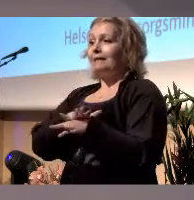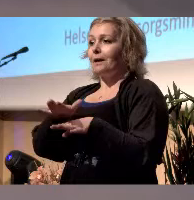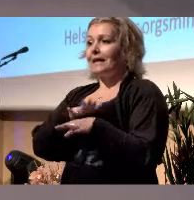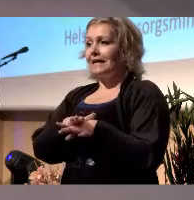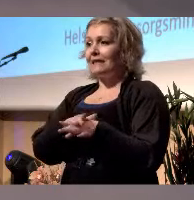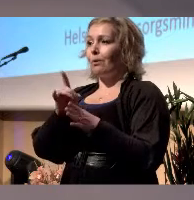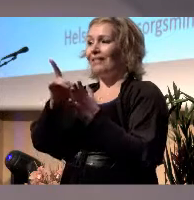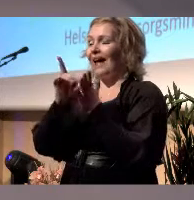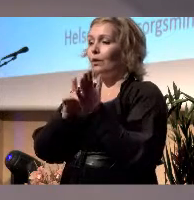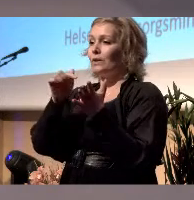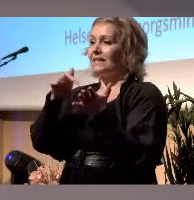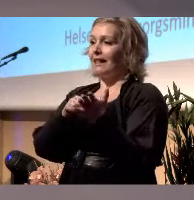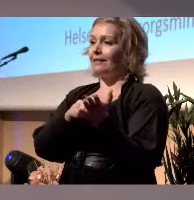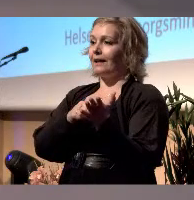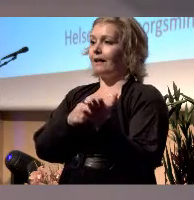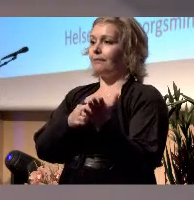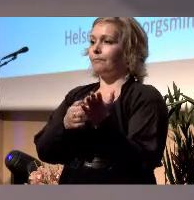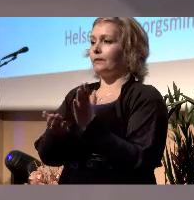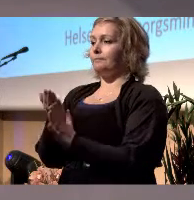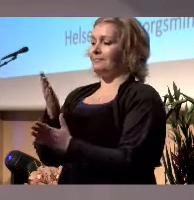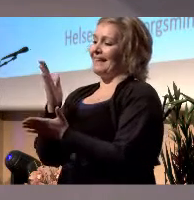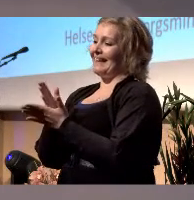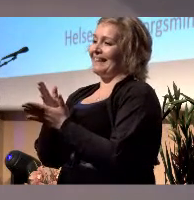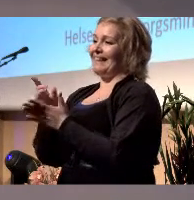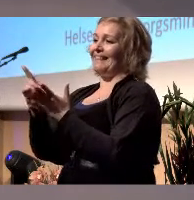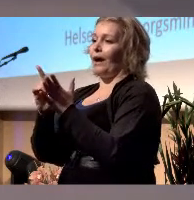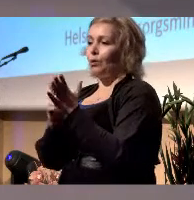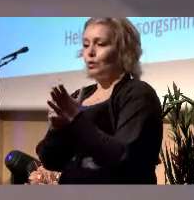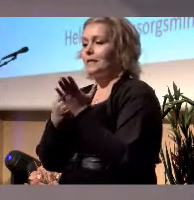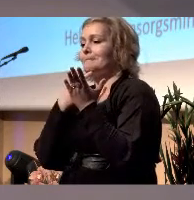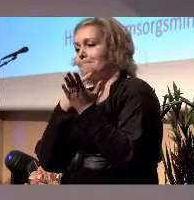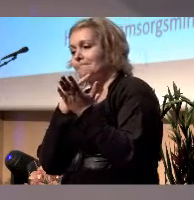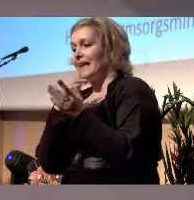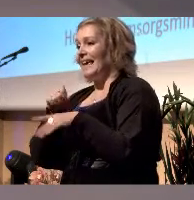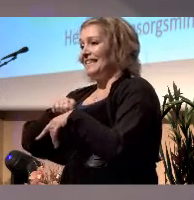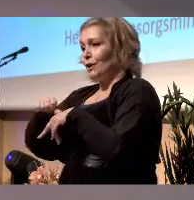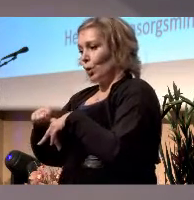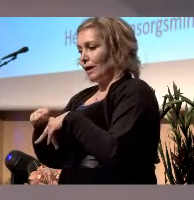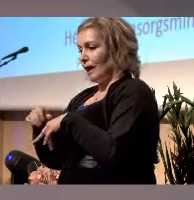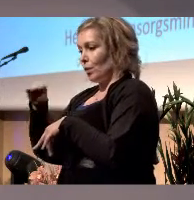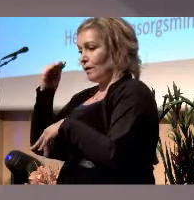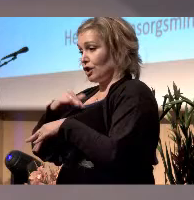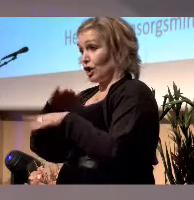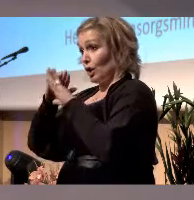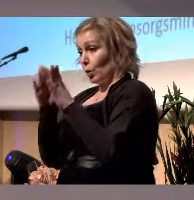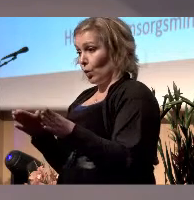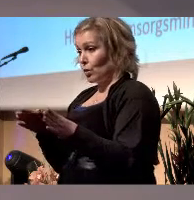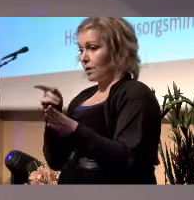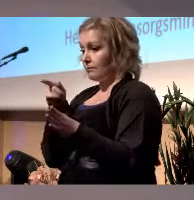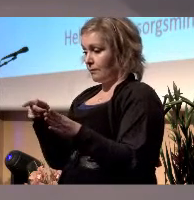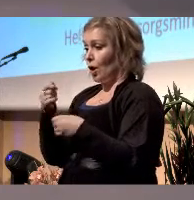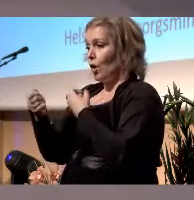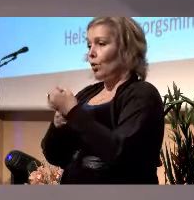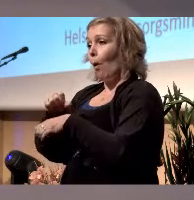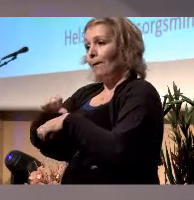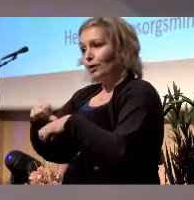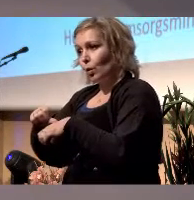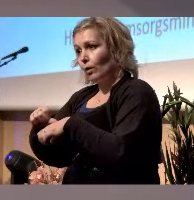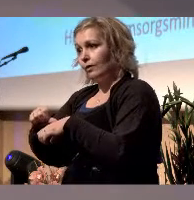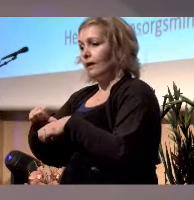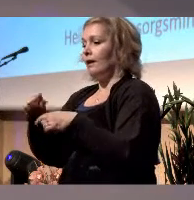Legespesialisten på diagnosesenteret kommer fram til riktig diagnose. Kirurgen på universitetssykehuset utfører